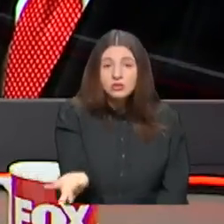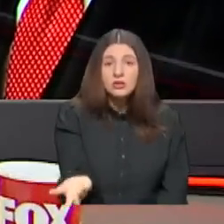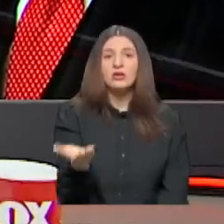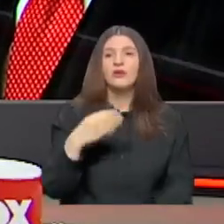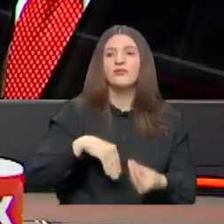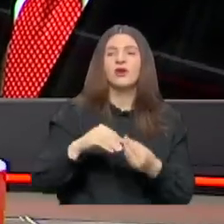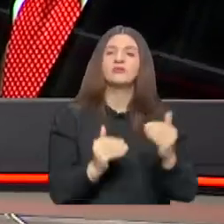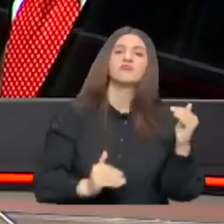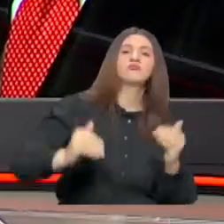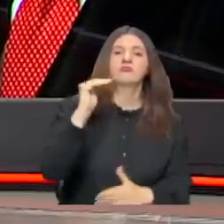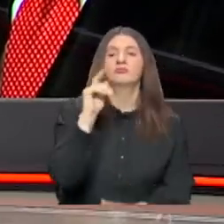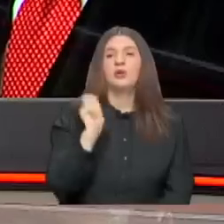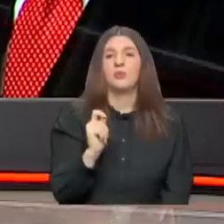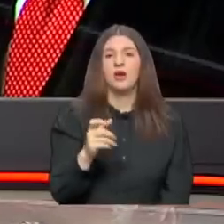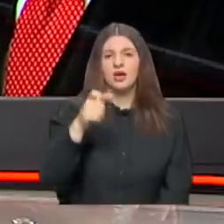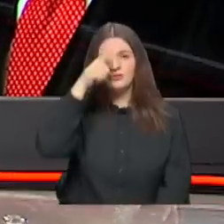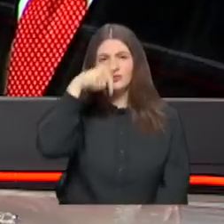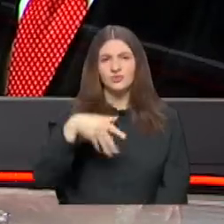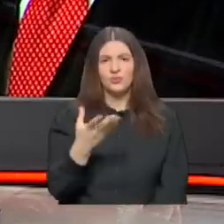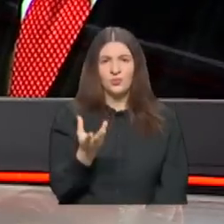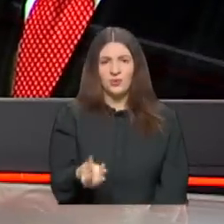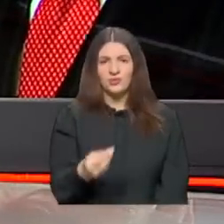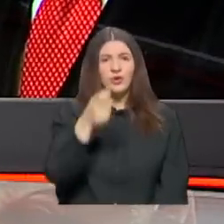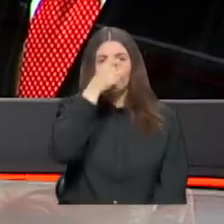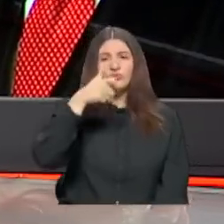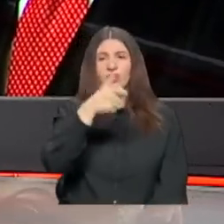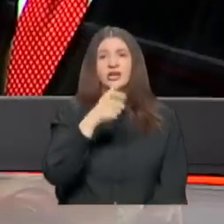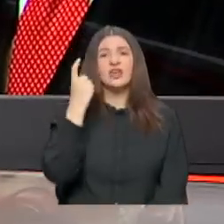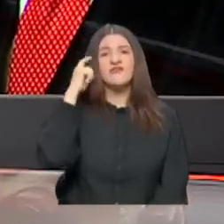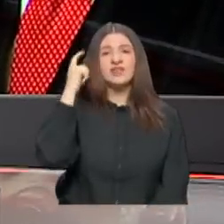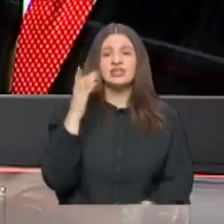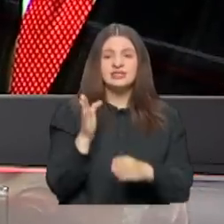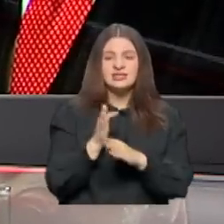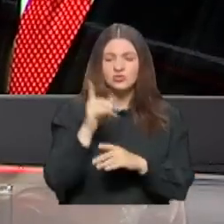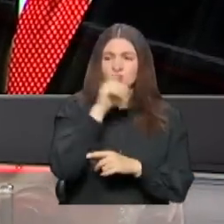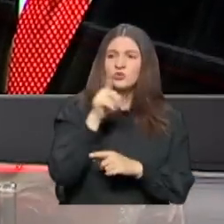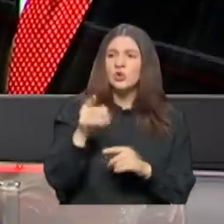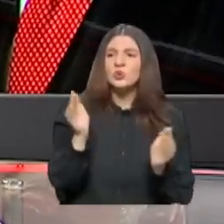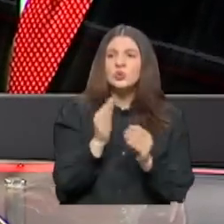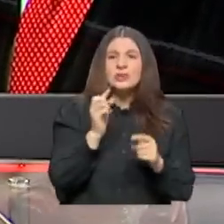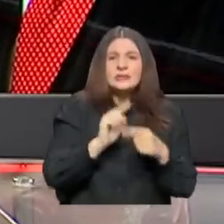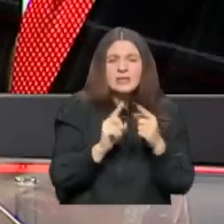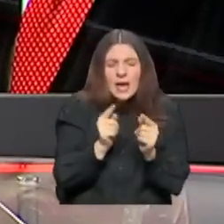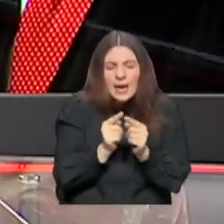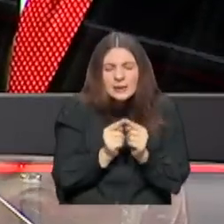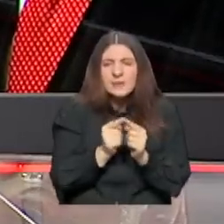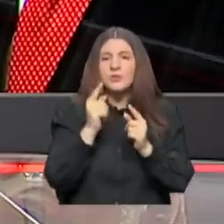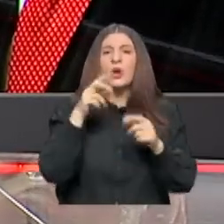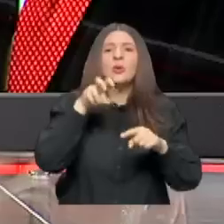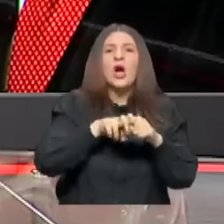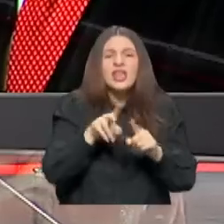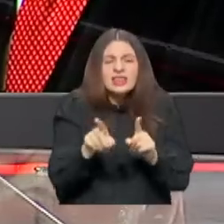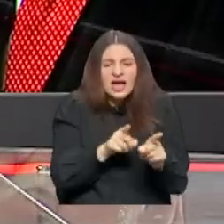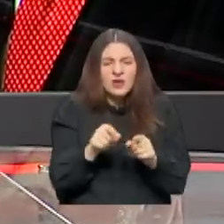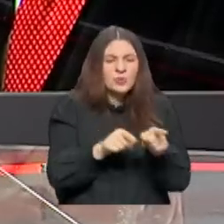Dolayısıyla faizleri arttırıyor. Türkiye'de ne oluyor? Türkiye'de ideolojik sebeplerle, küçük siyasi hesaplarla, koltuk